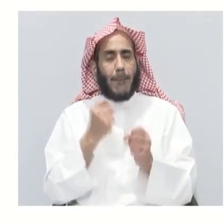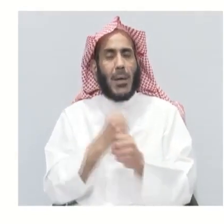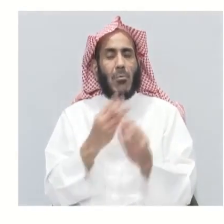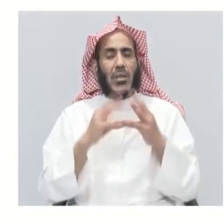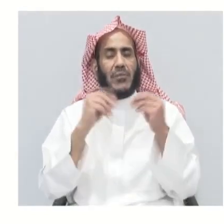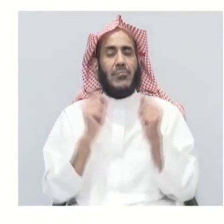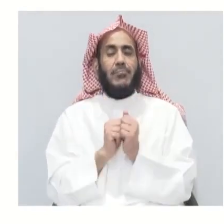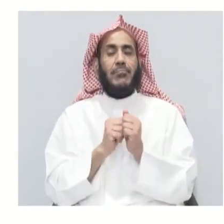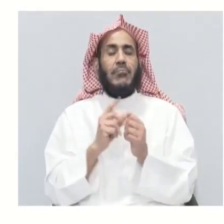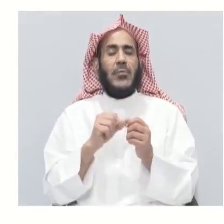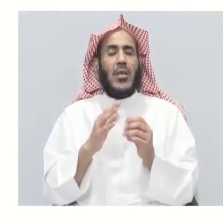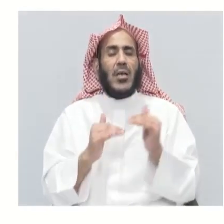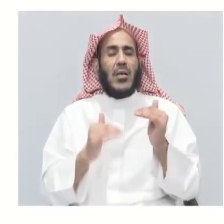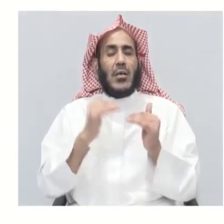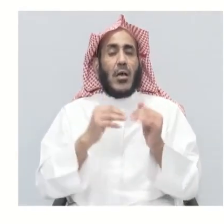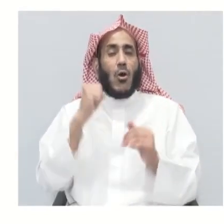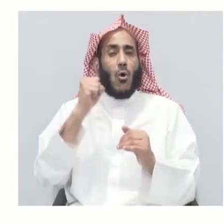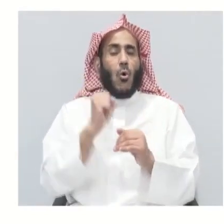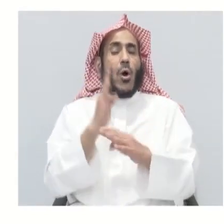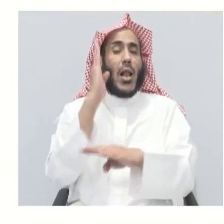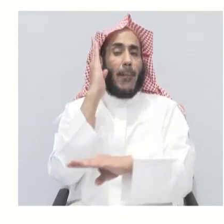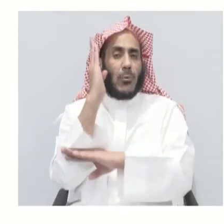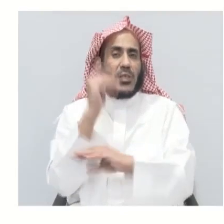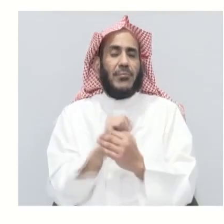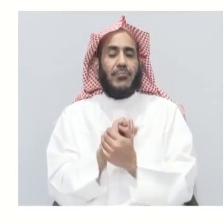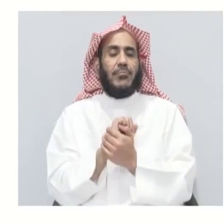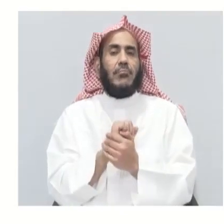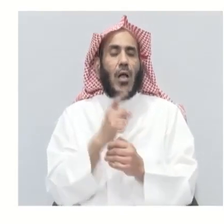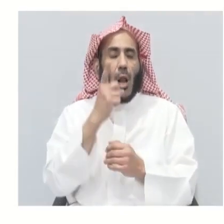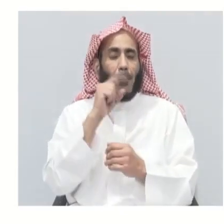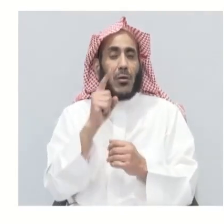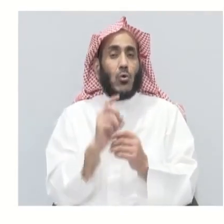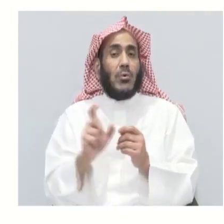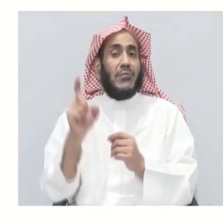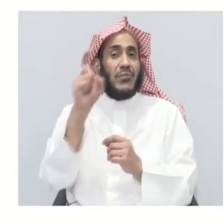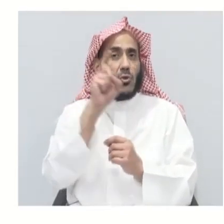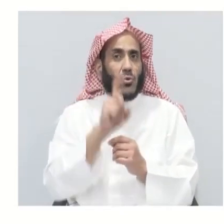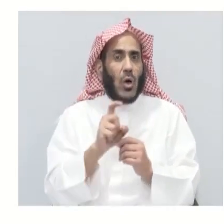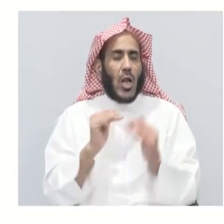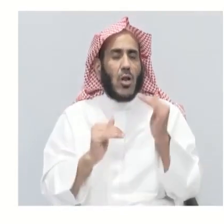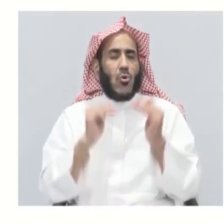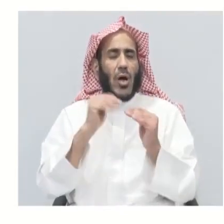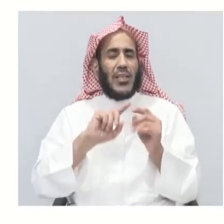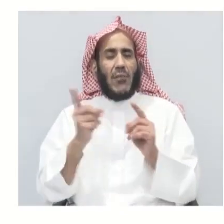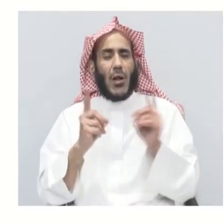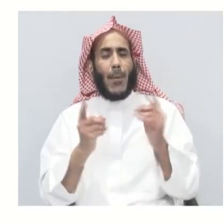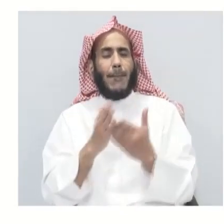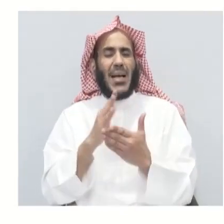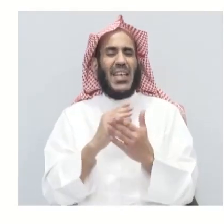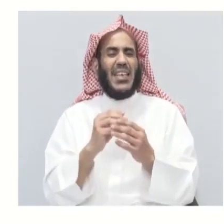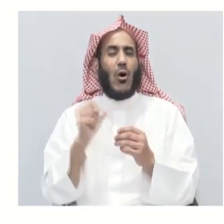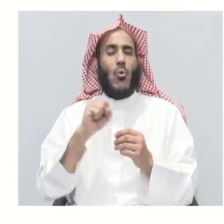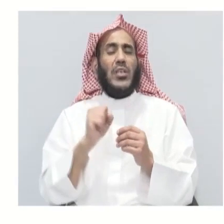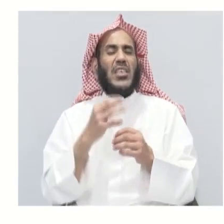التفسير ان مقدار القوه العموديه المطلوبه في السؤال يعادل الفرق بين قوتي